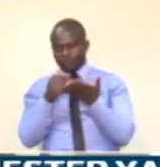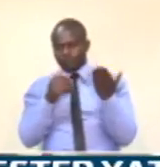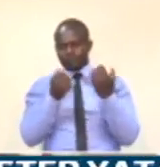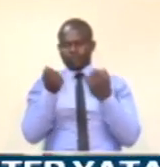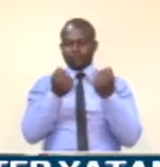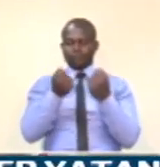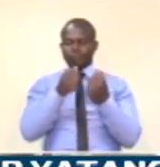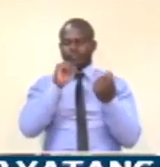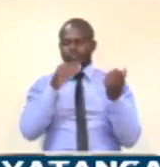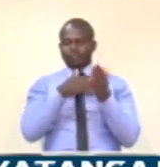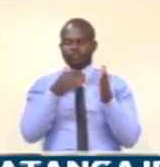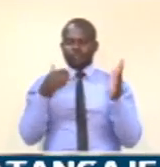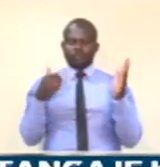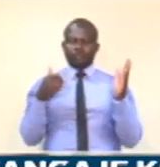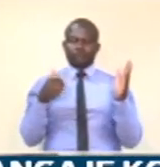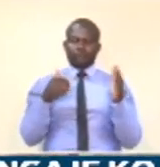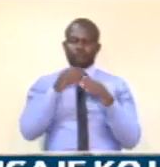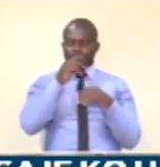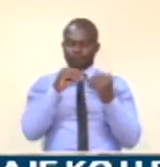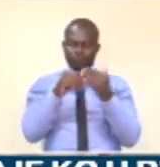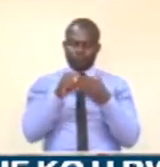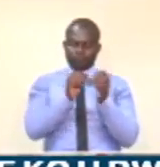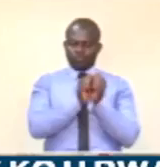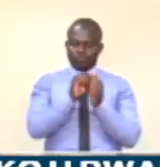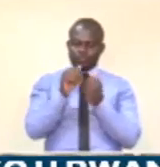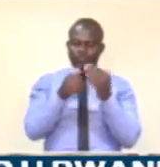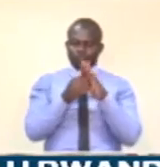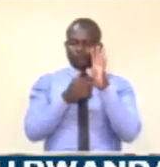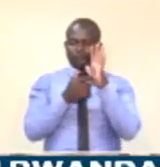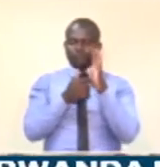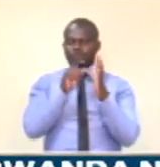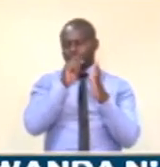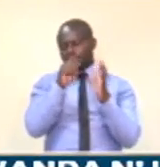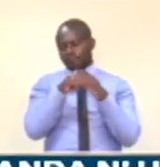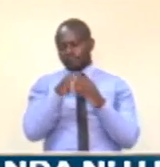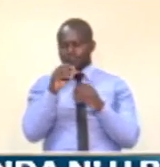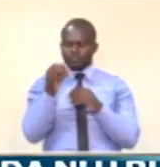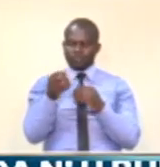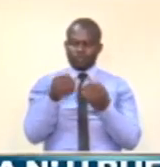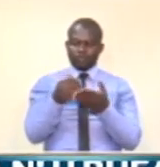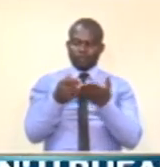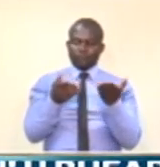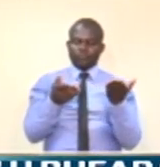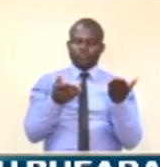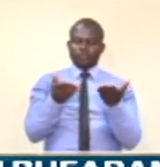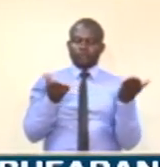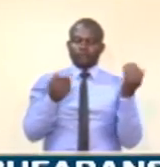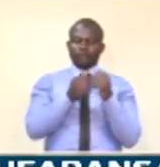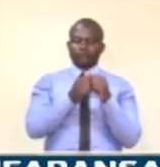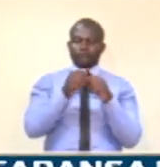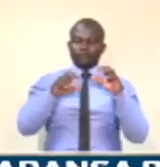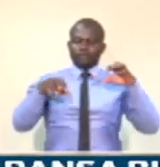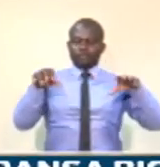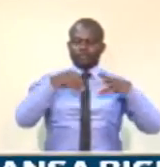ikinyabiziga ntakumirwa. Uyu mudiplomate akabawe n'abandi batatu beretswe itangazamakuru imbere yabo hasi hasashwe amahembe y'inzovu n'ibindi bice